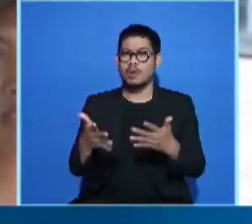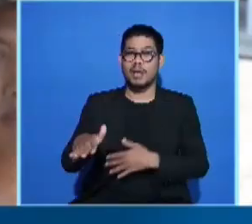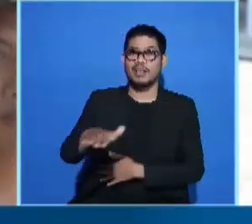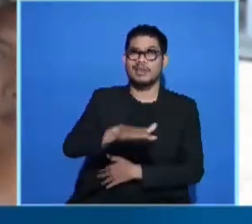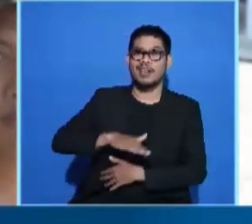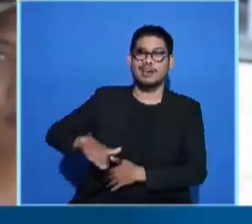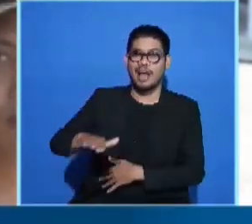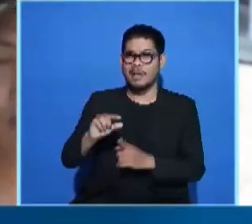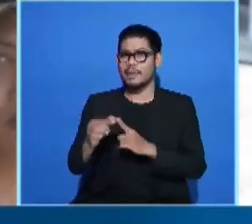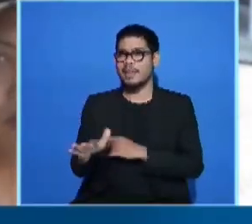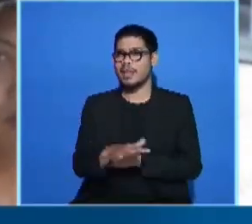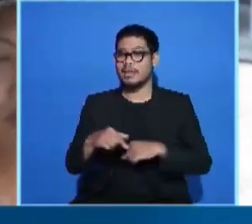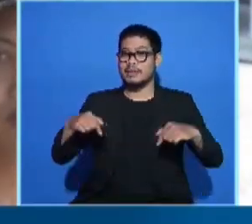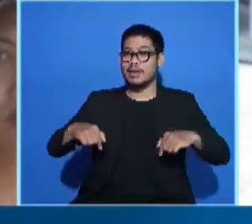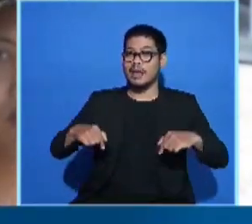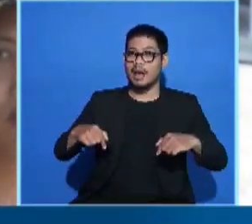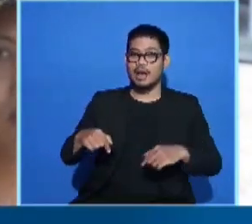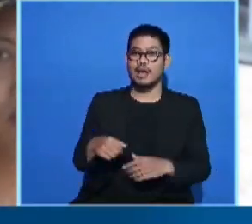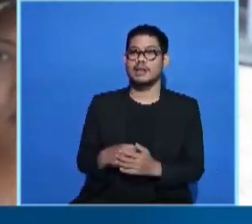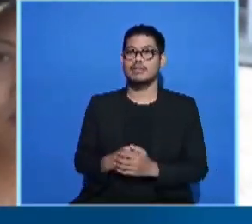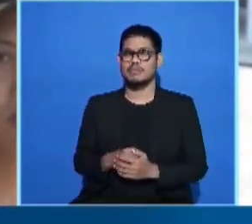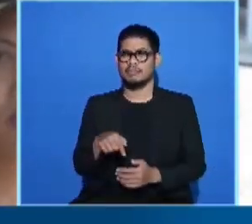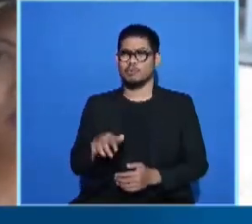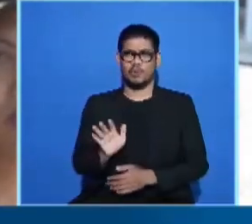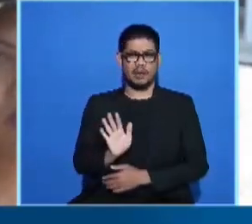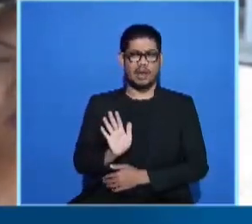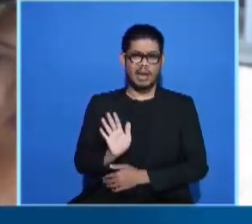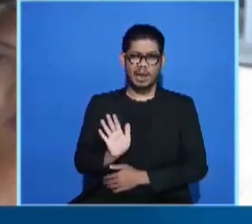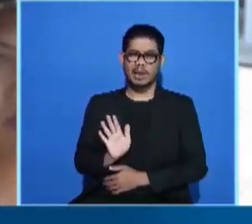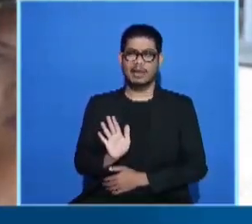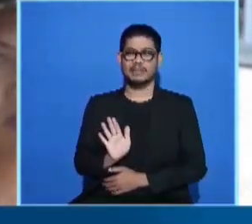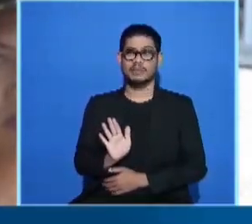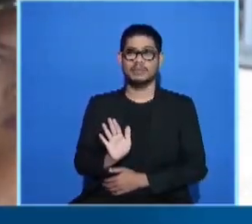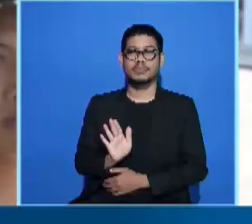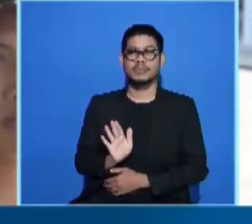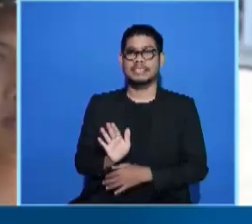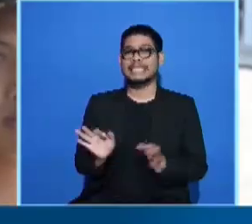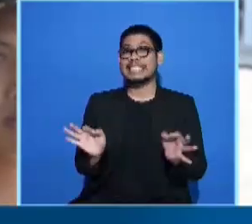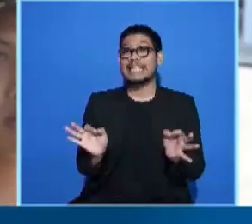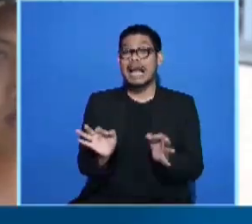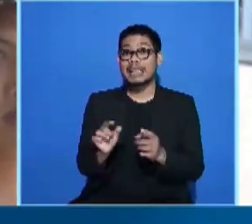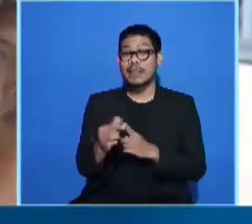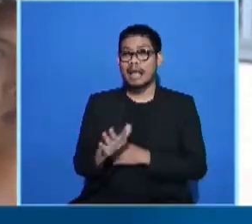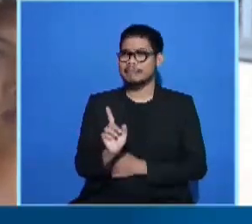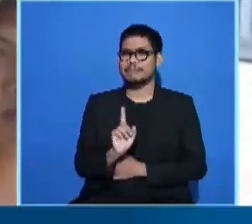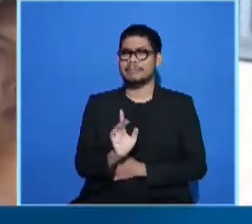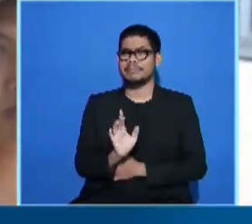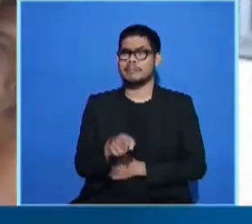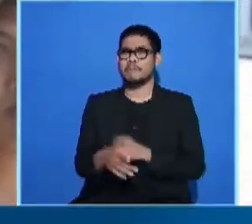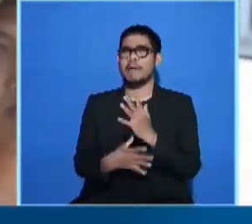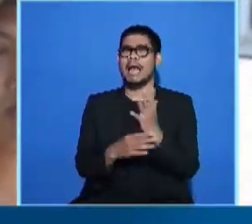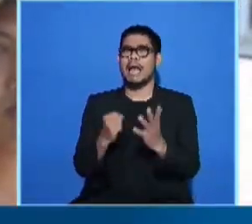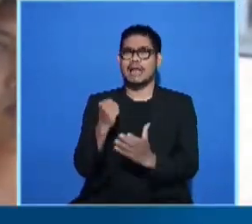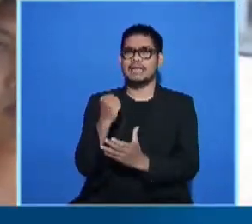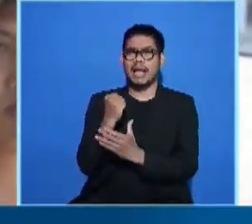Glagah Pantai Glagah untuk jangan selalu ke laut karena sangat berbahaya sekali dan hari